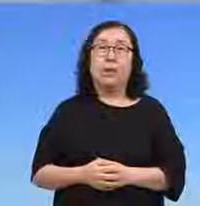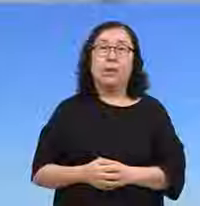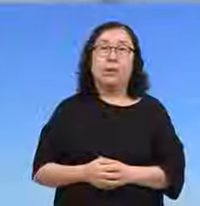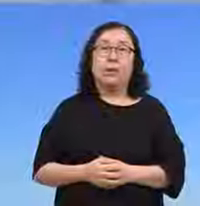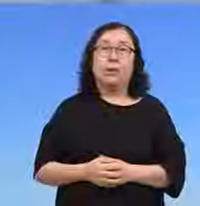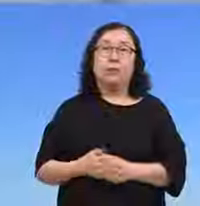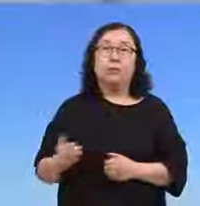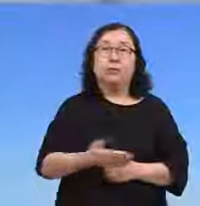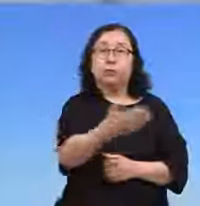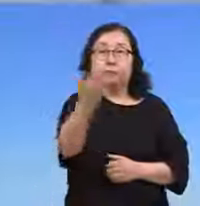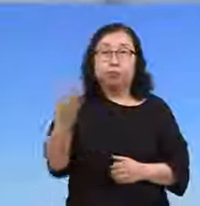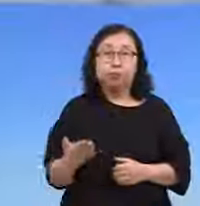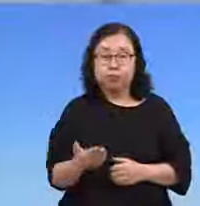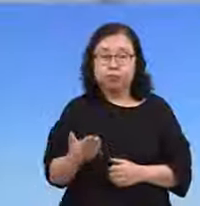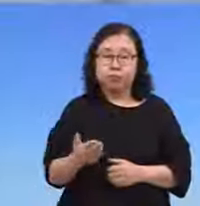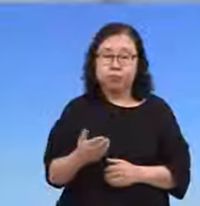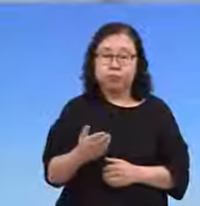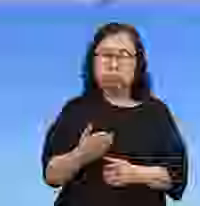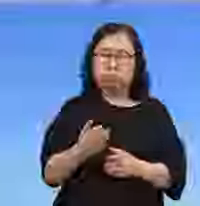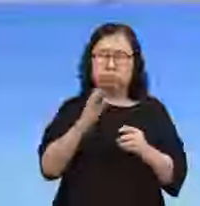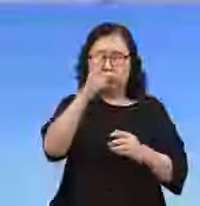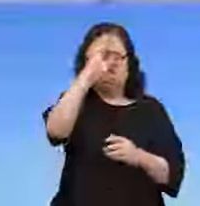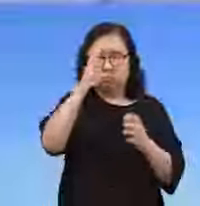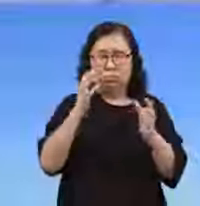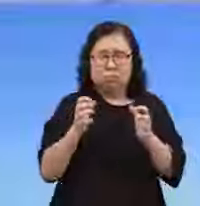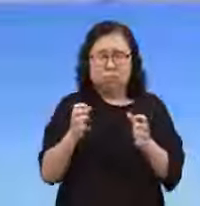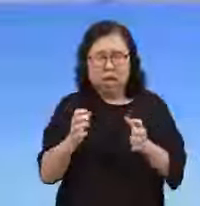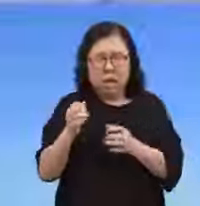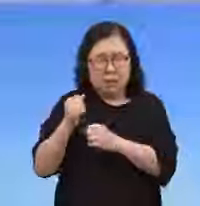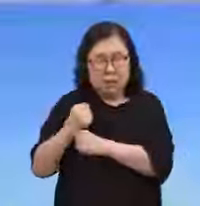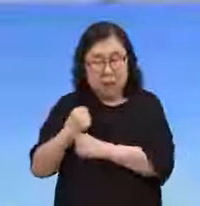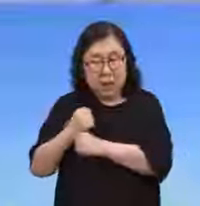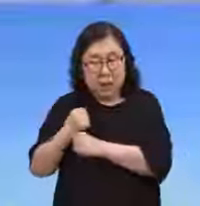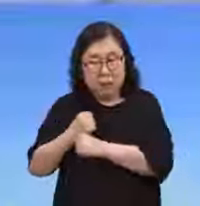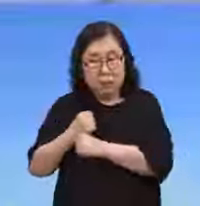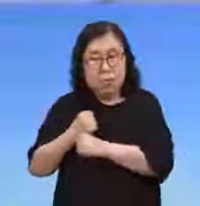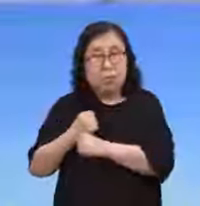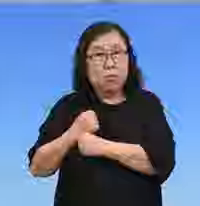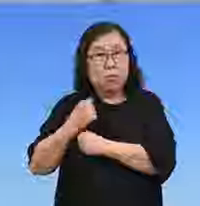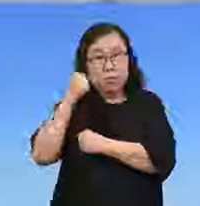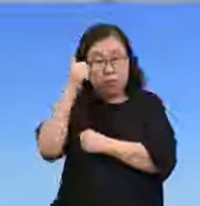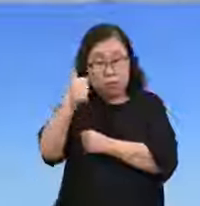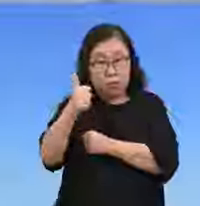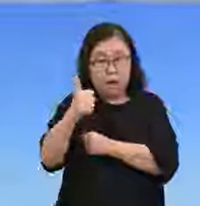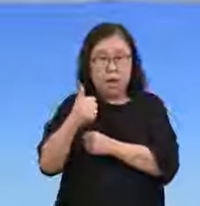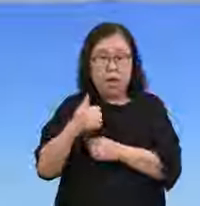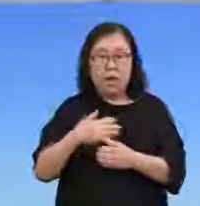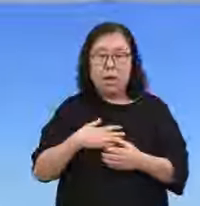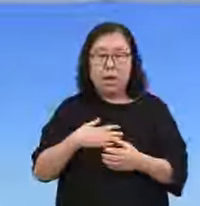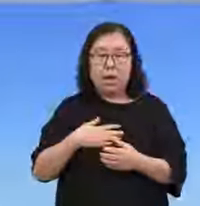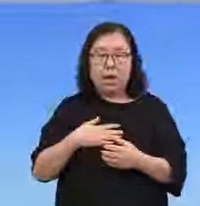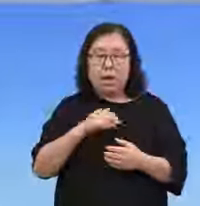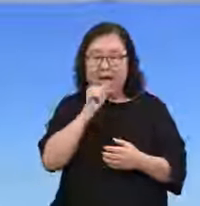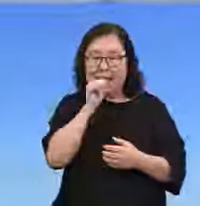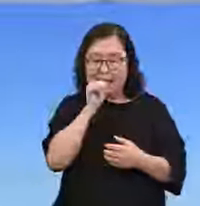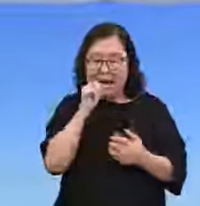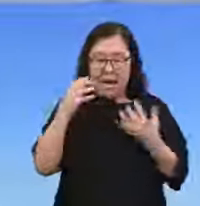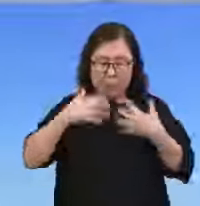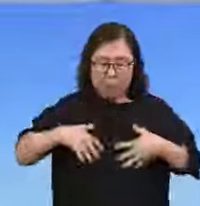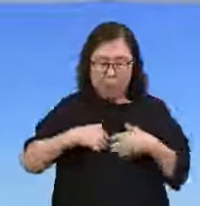여러분, 이렇게 나아만 장군의 자기 치부를 가리는 차원에서의 갑옷을 벗어 던지고 그런가 하면은